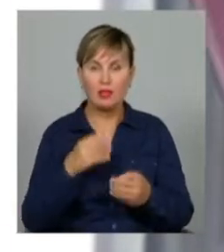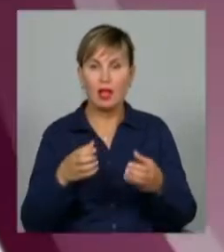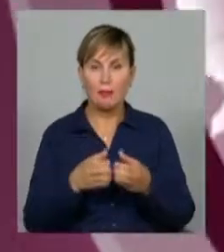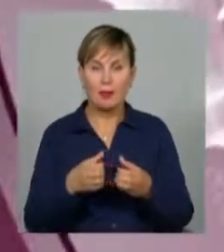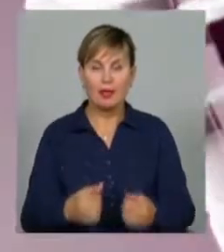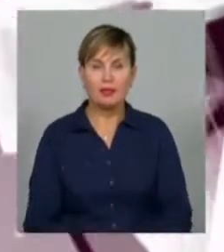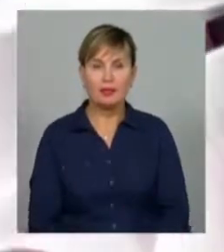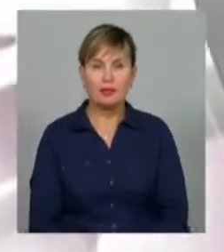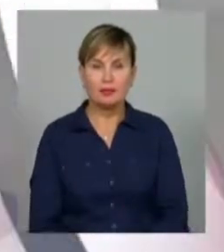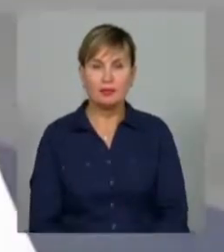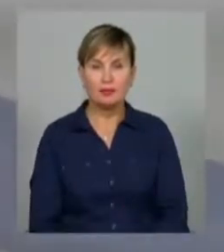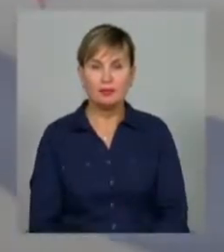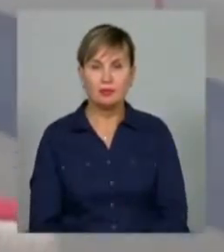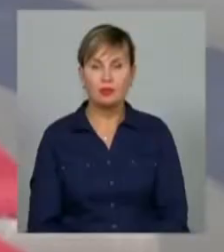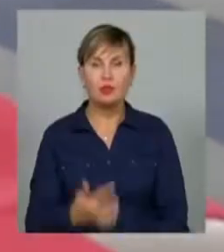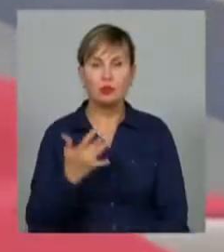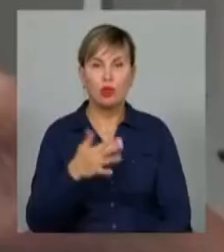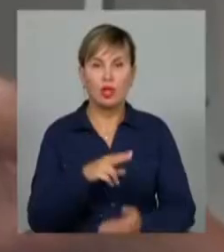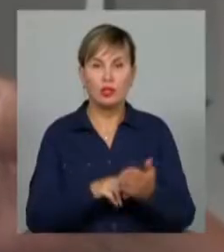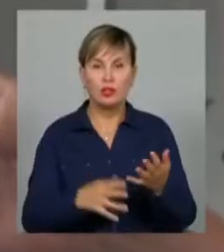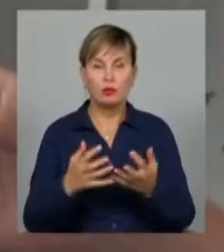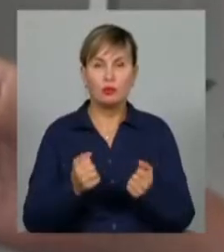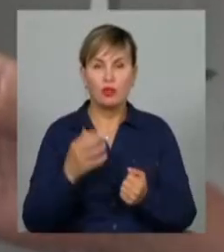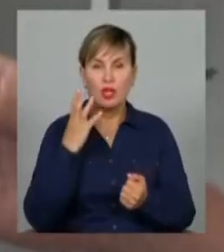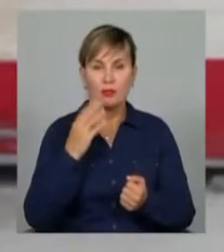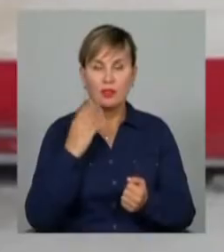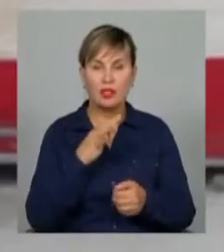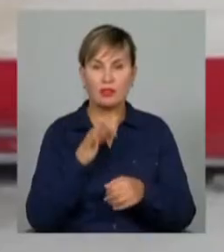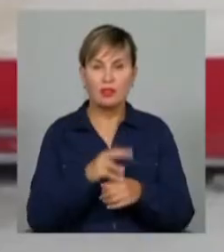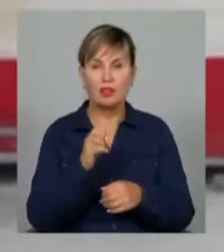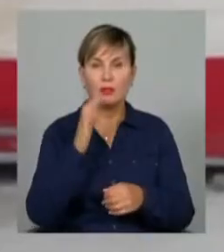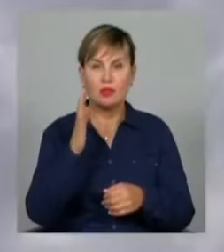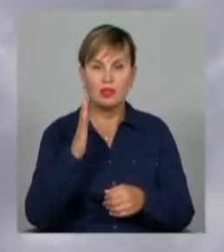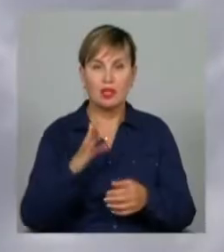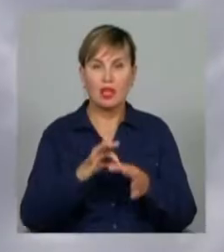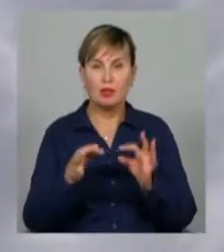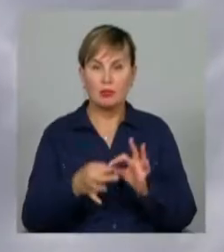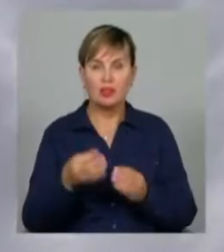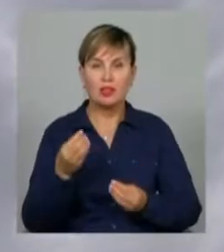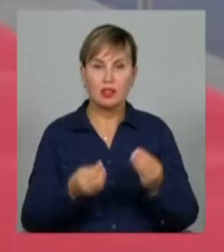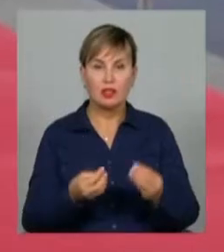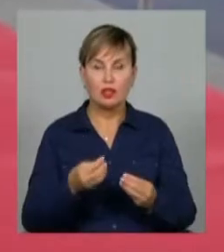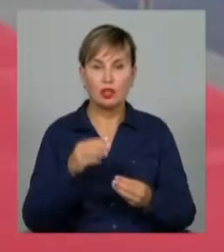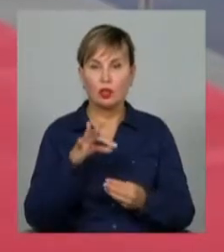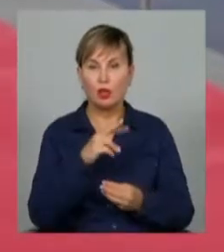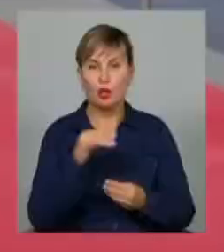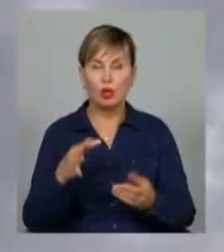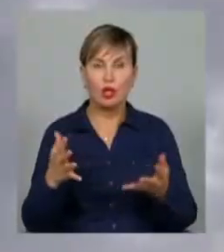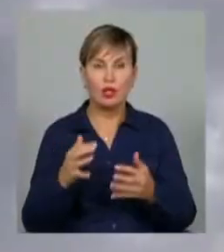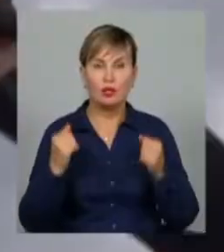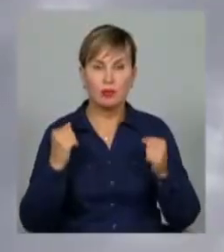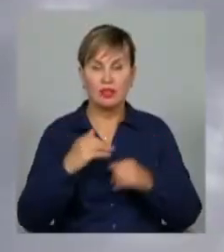компании. Сколько лицензий получили алматинские атлеты на предстоящие Олимпийские игры в Токио? В каких